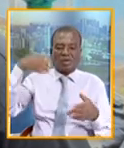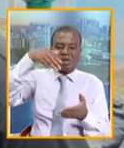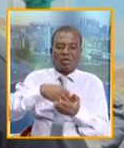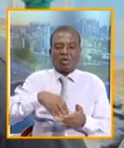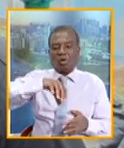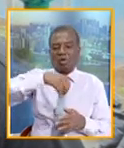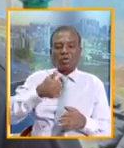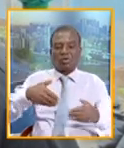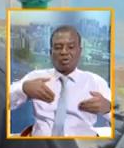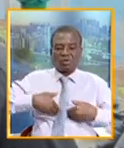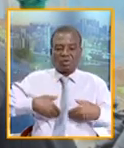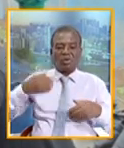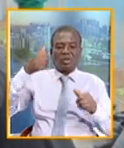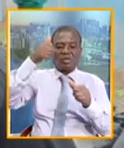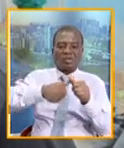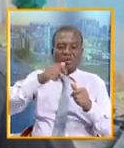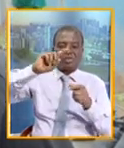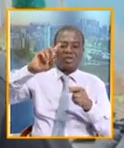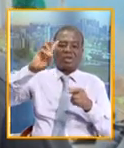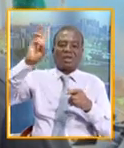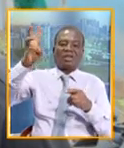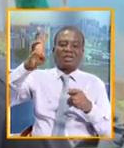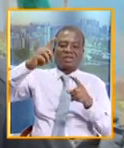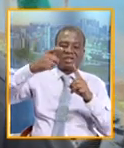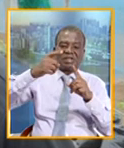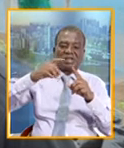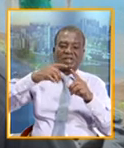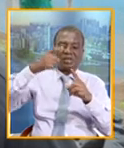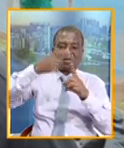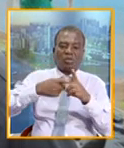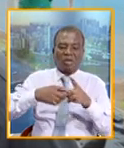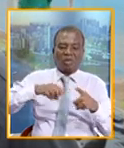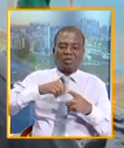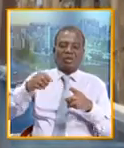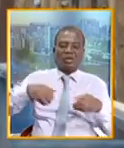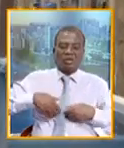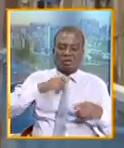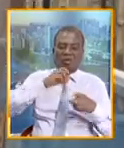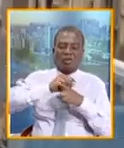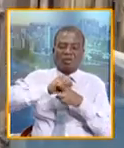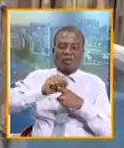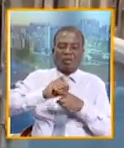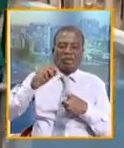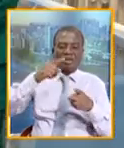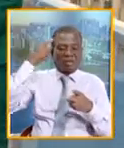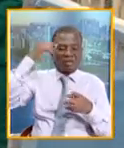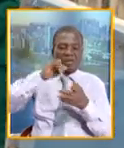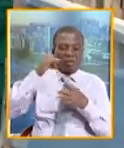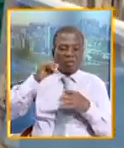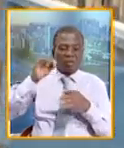à chaque fois, chaque 6 mois en moyenne, on ait des jeunes qui sont formés sur cette technique-là. C'est pour saluer